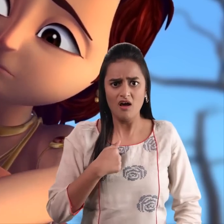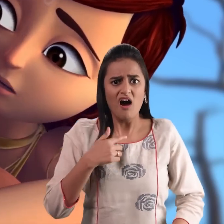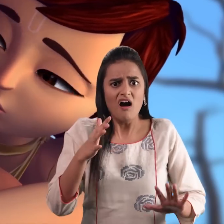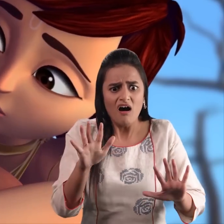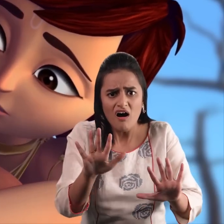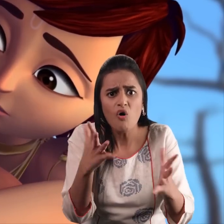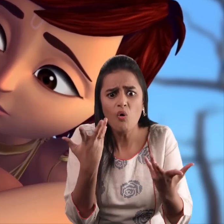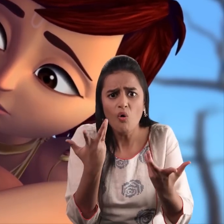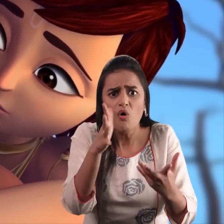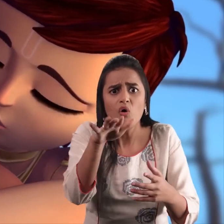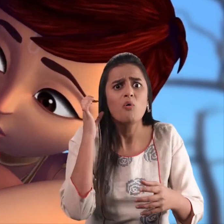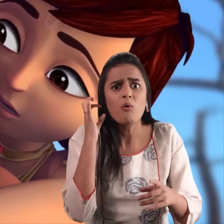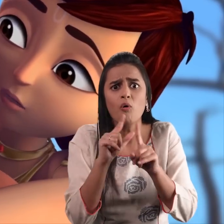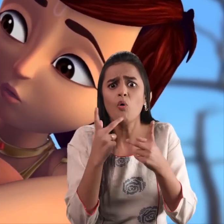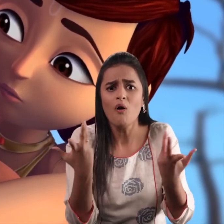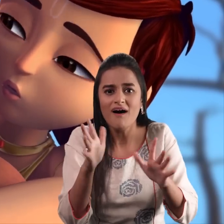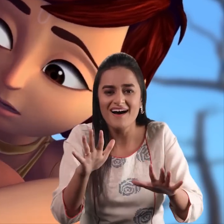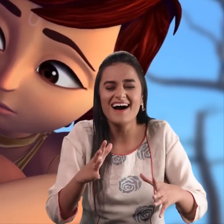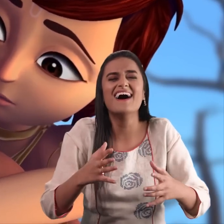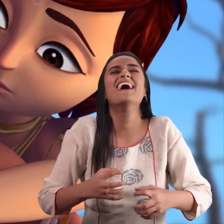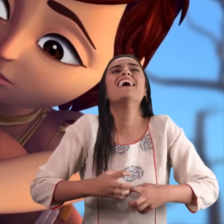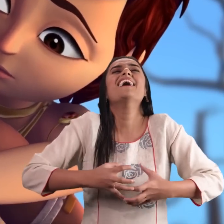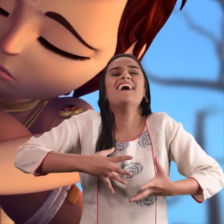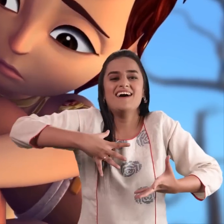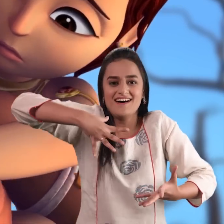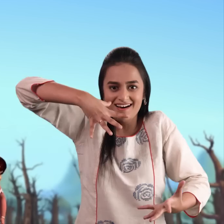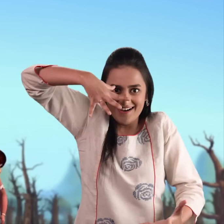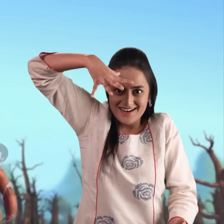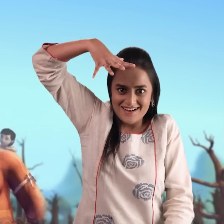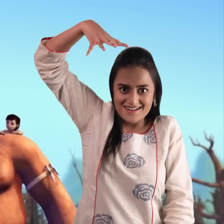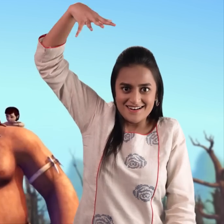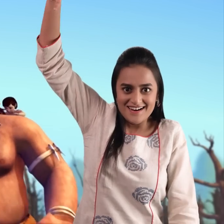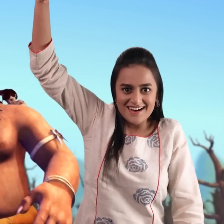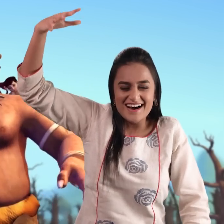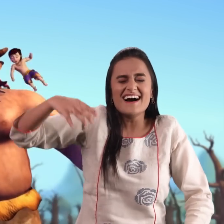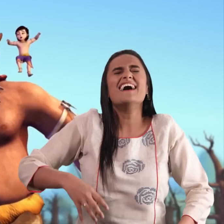हैं। प्रगोष, ये तुम कर क्या रहे हो?